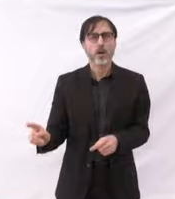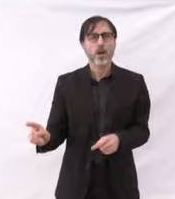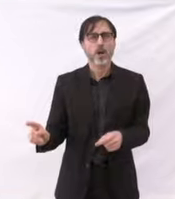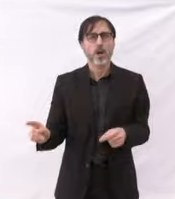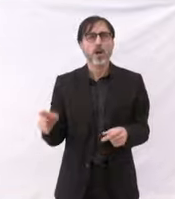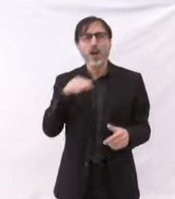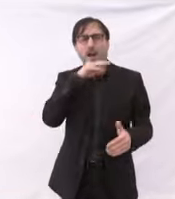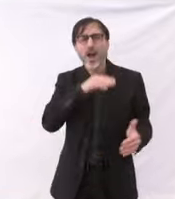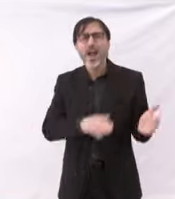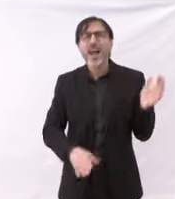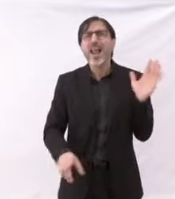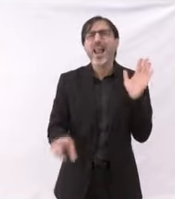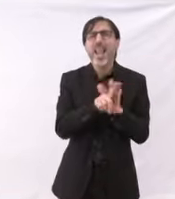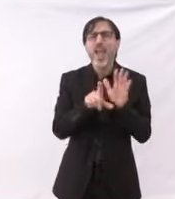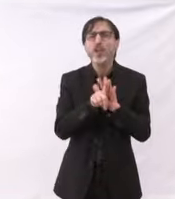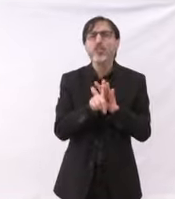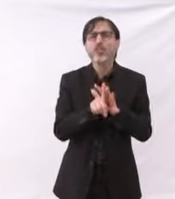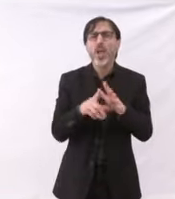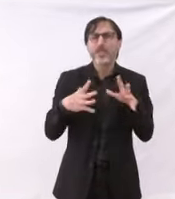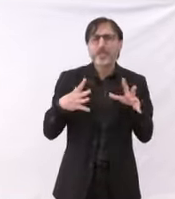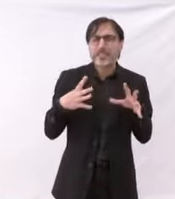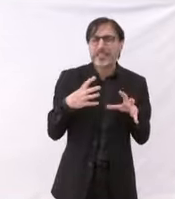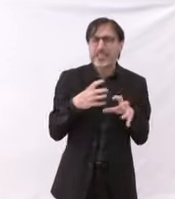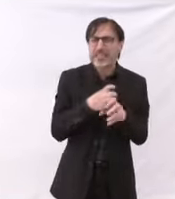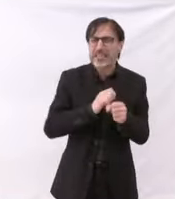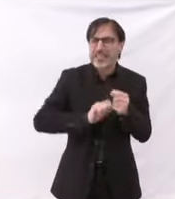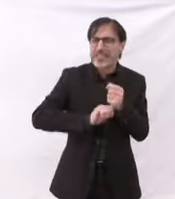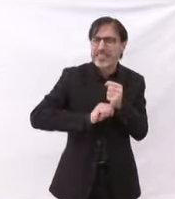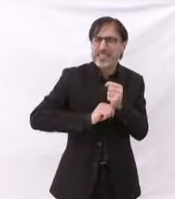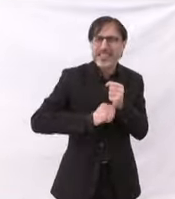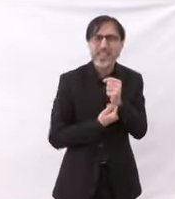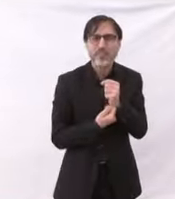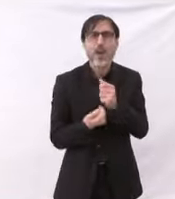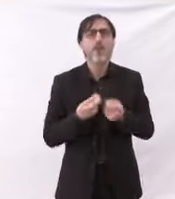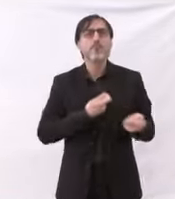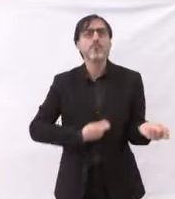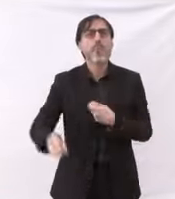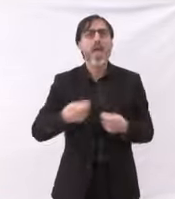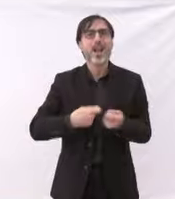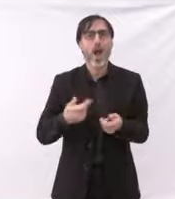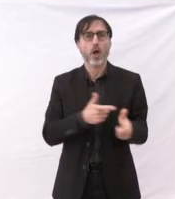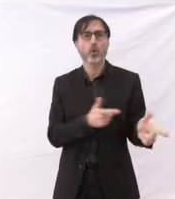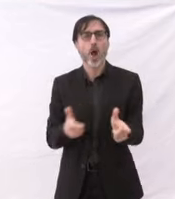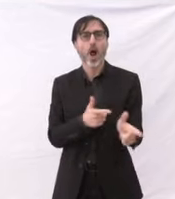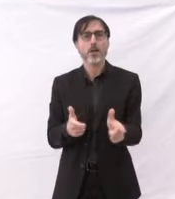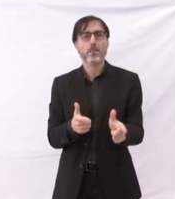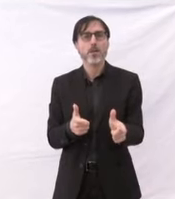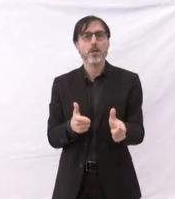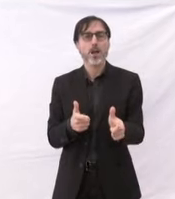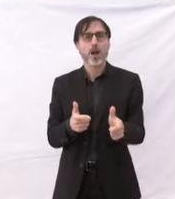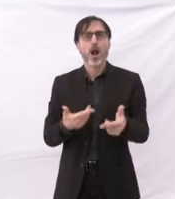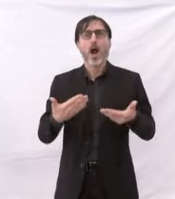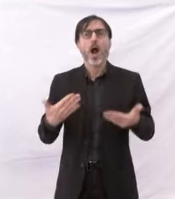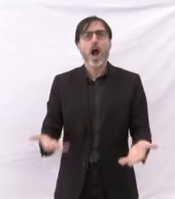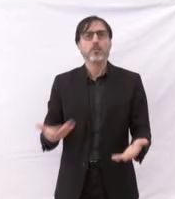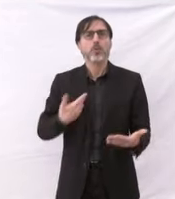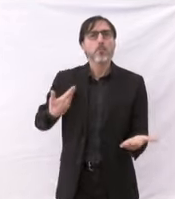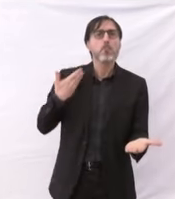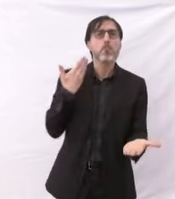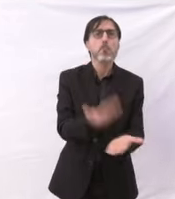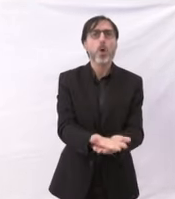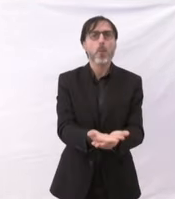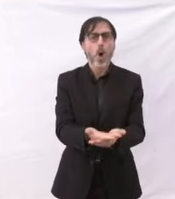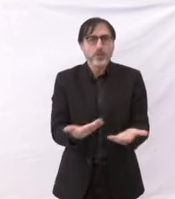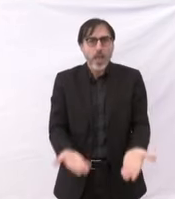Era una legge con norme più stringenti per il mercato delle armi. Ora c'è la proposta